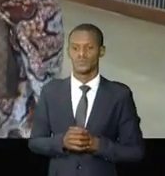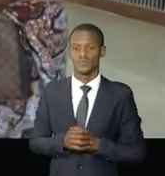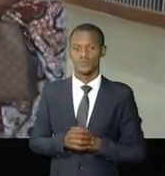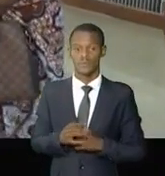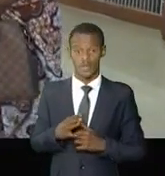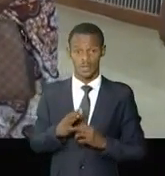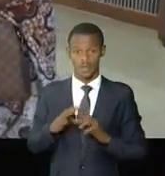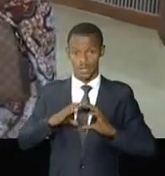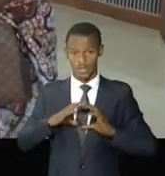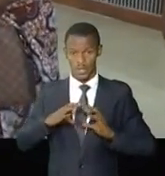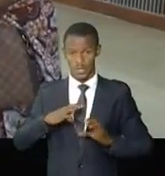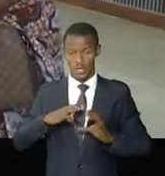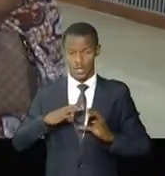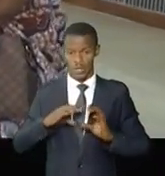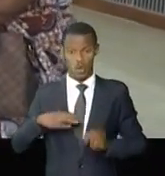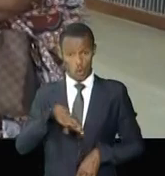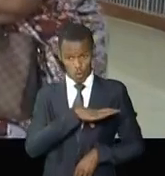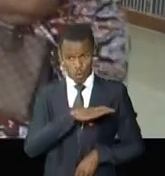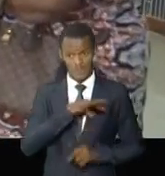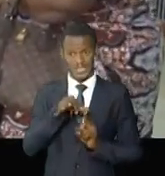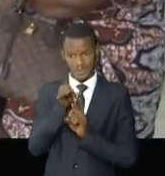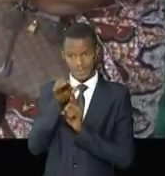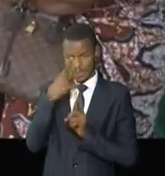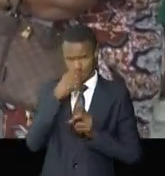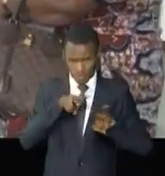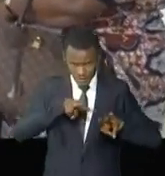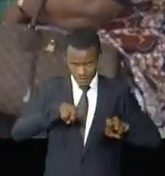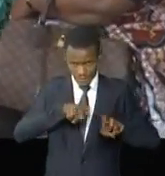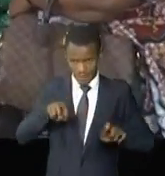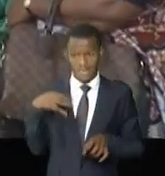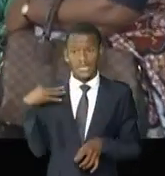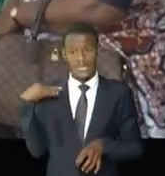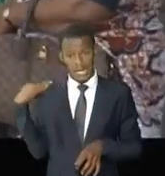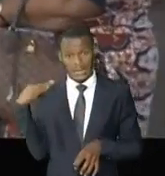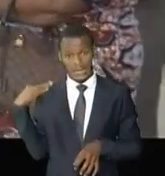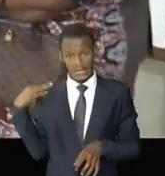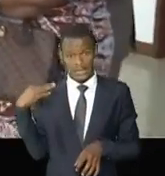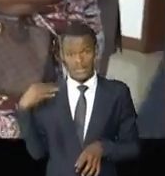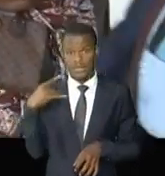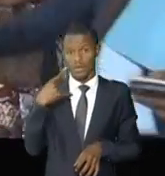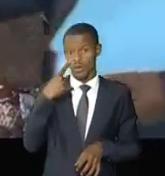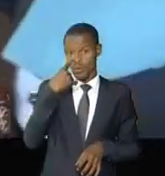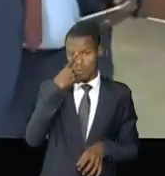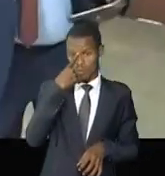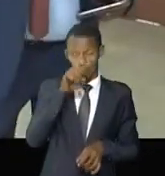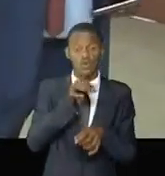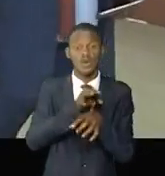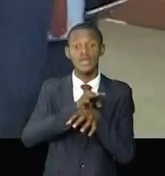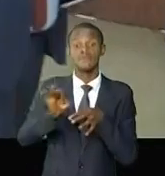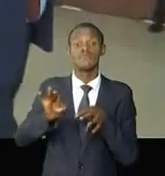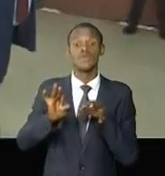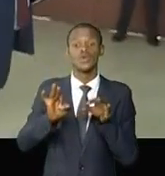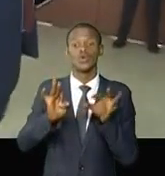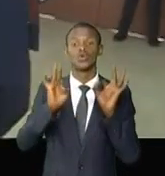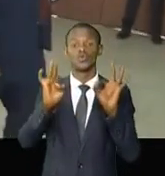des candidatures au poste du nouveau bureau définitif du Sénat a déposé ce mercredi 24 février son rapport auprès du président du bureau